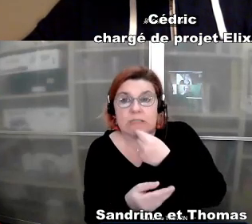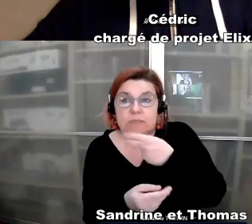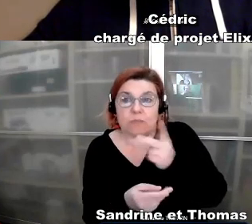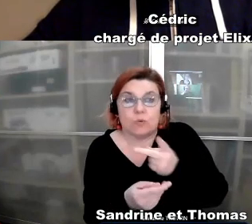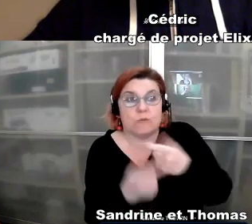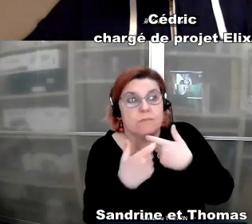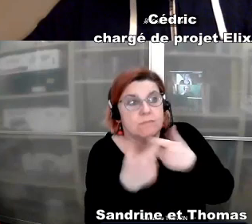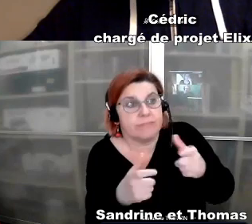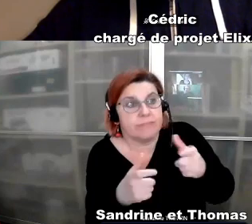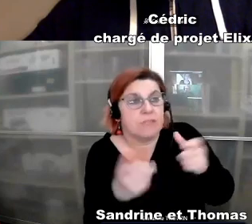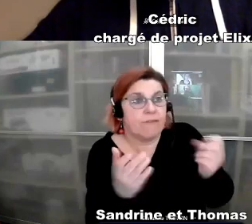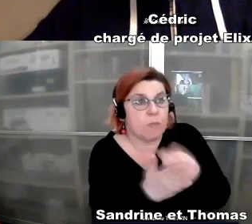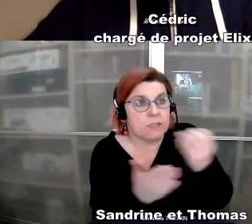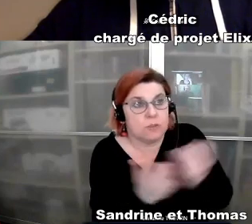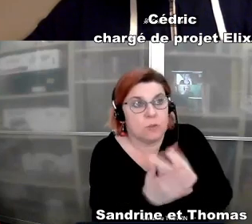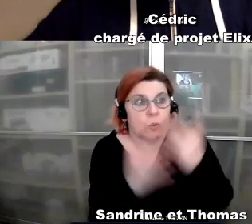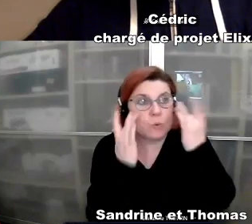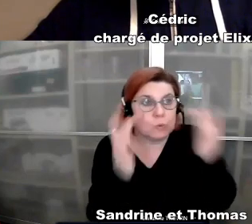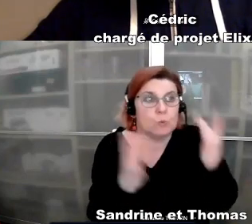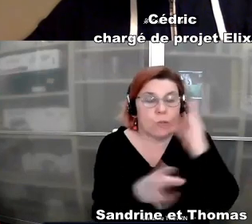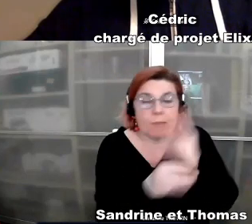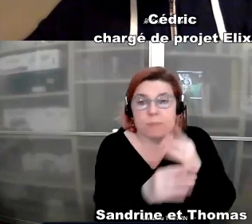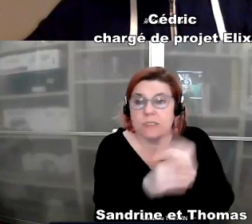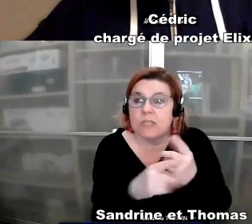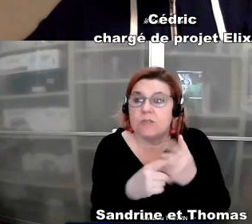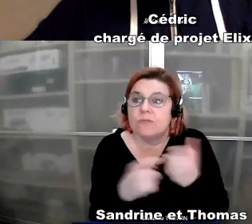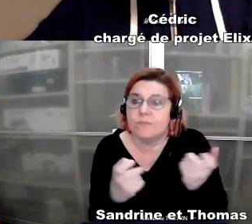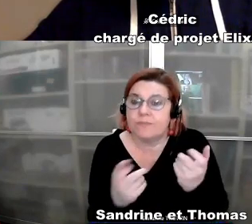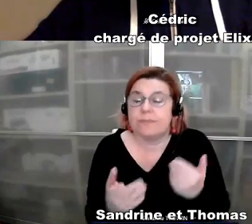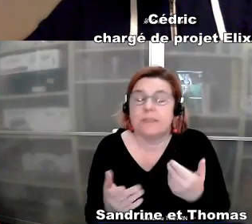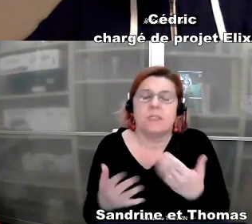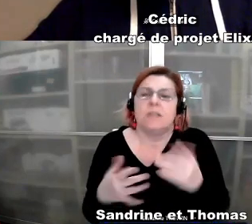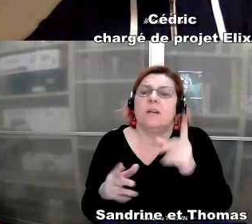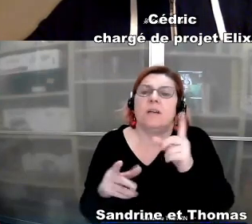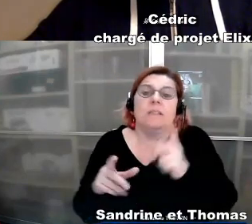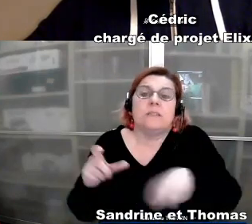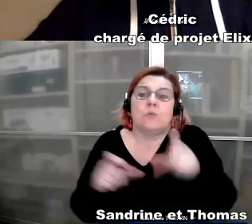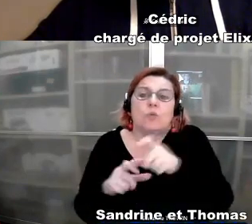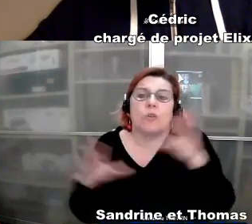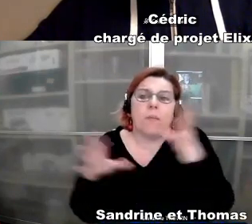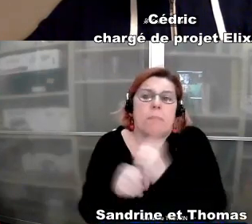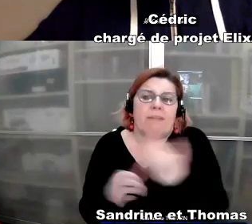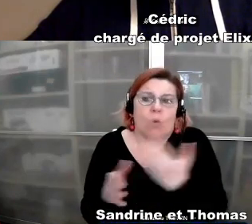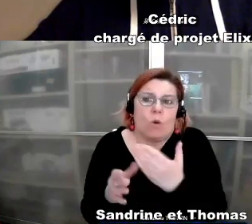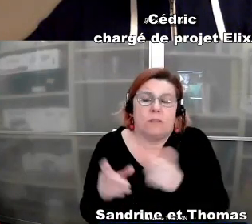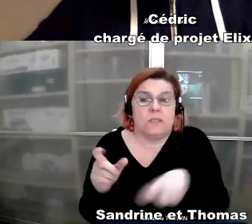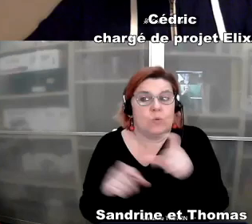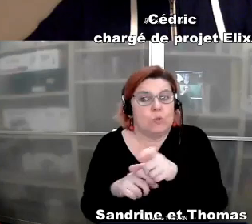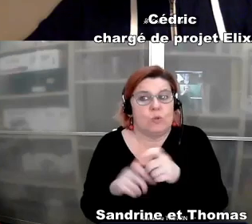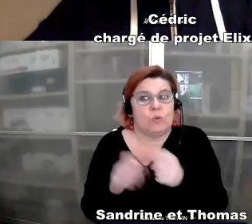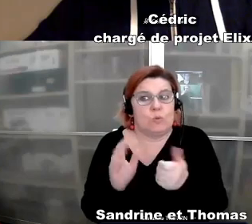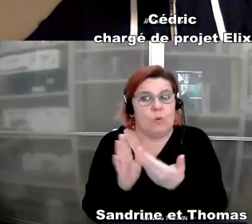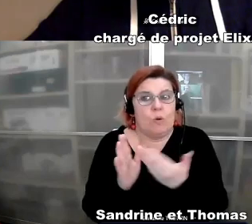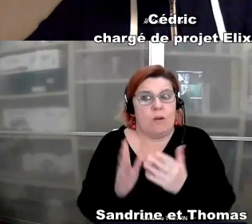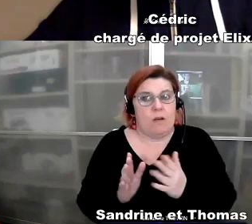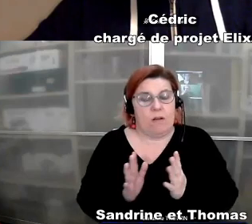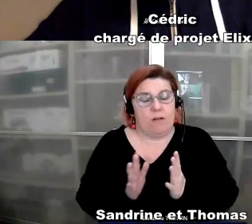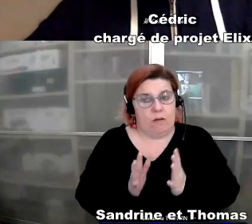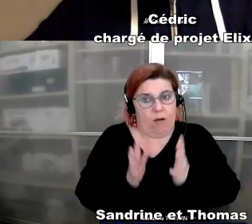la culture et les apprentissages. En fait, si pour résumer Signe de Sens, nous on s'engage au quotidien pour accompagner vers